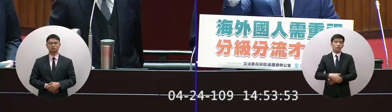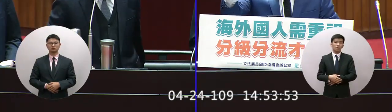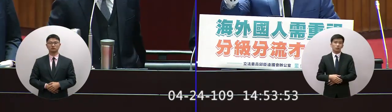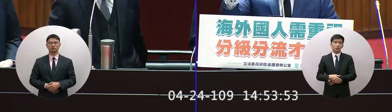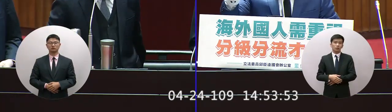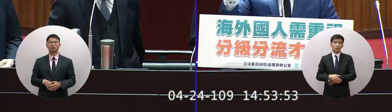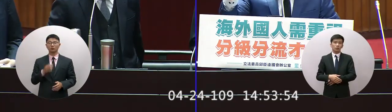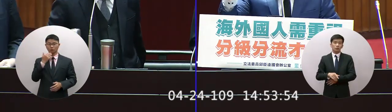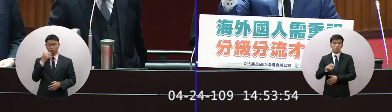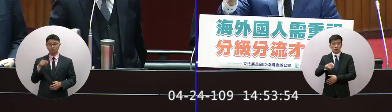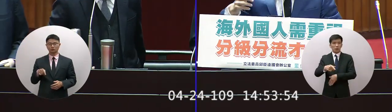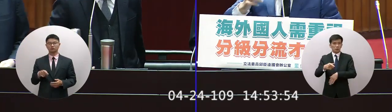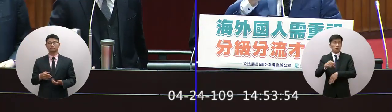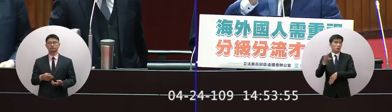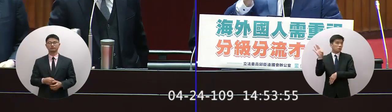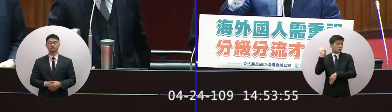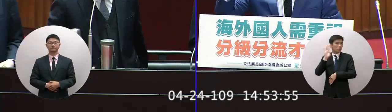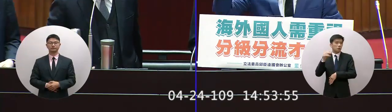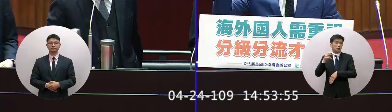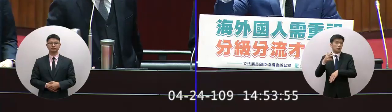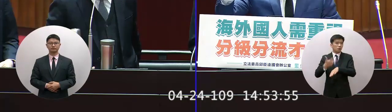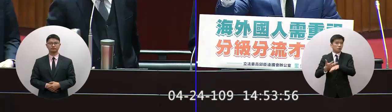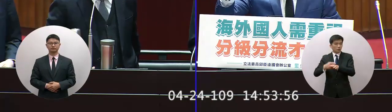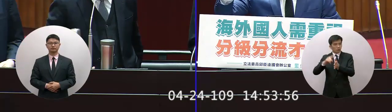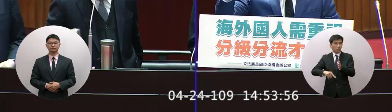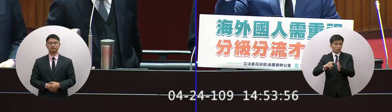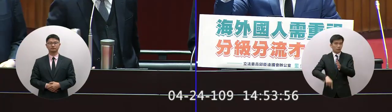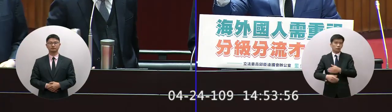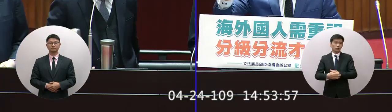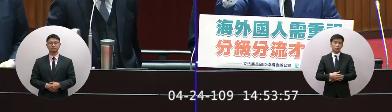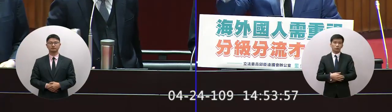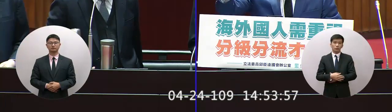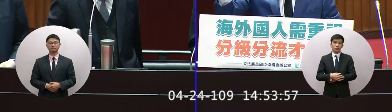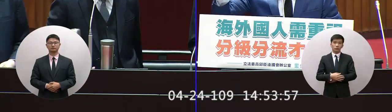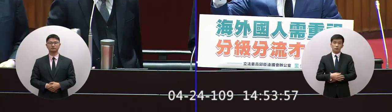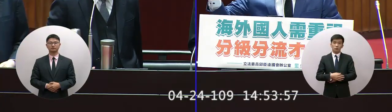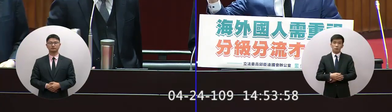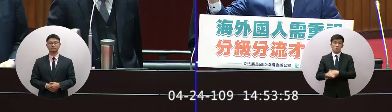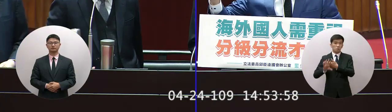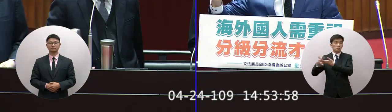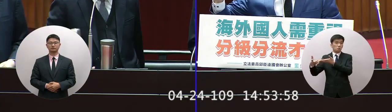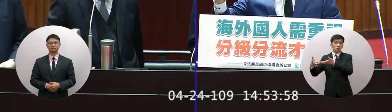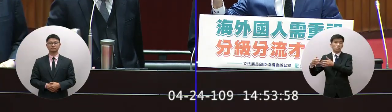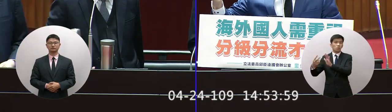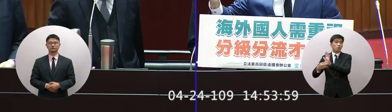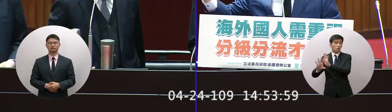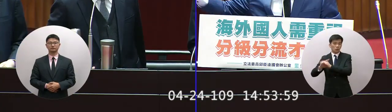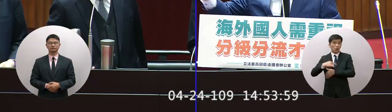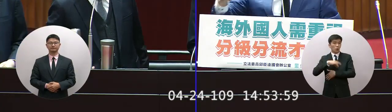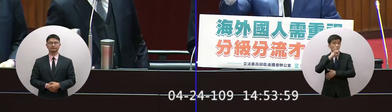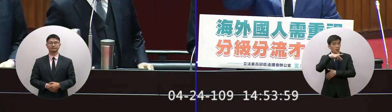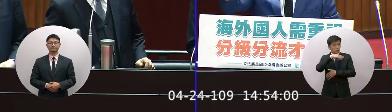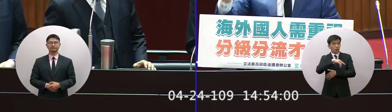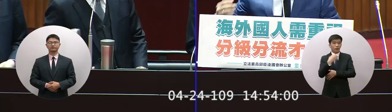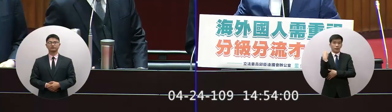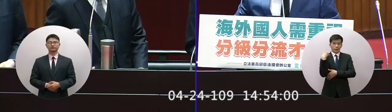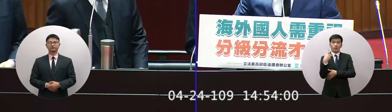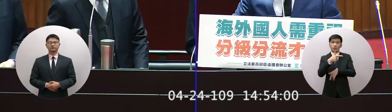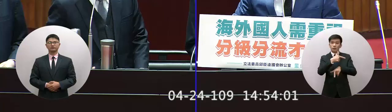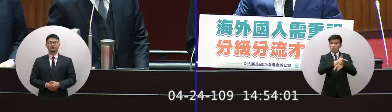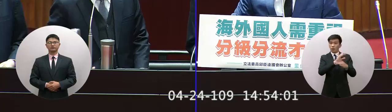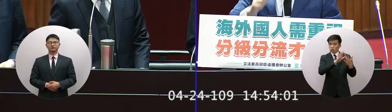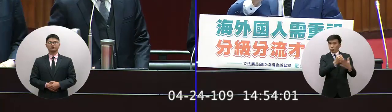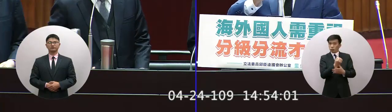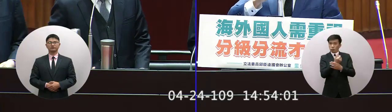简单，技术上非常简单。 包括 咱我把话卖讲，我讲越南就好，咱东南亚新南向咱上听